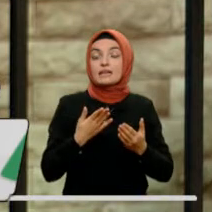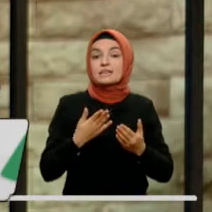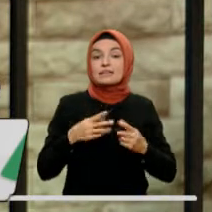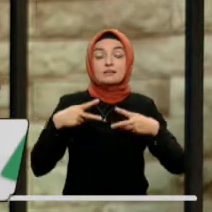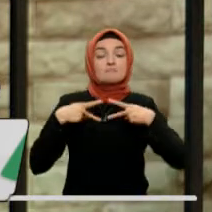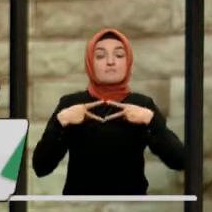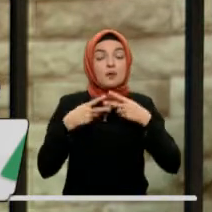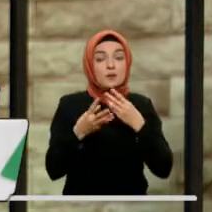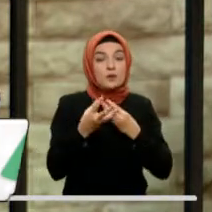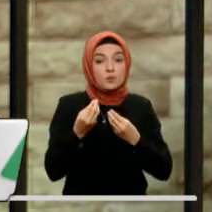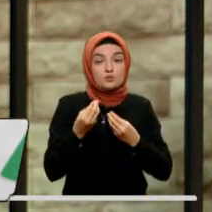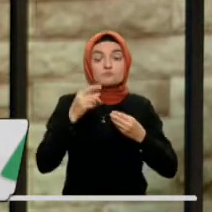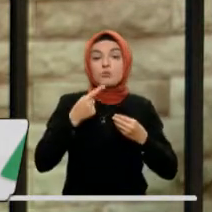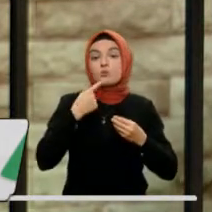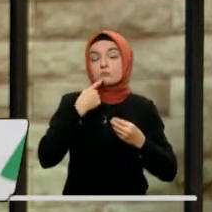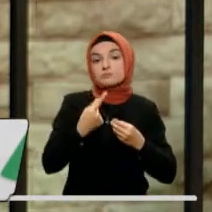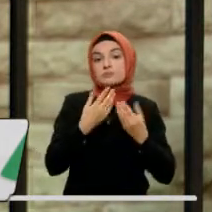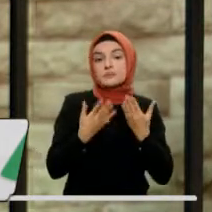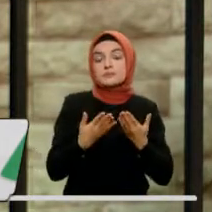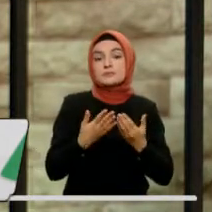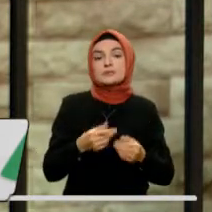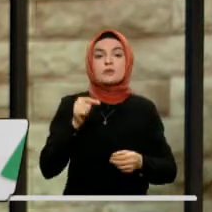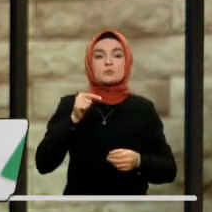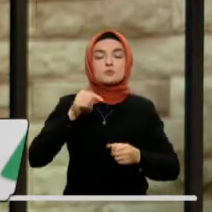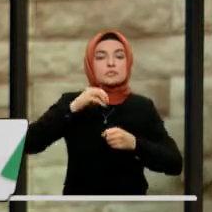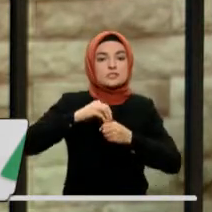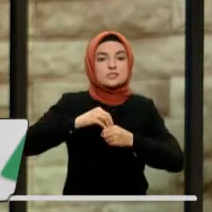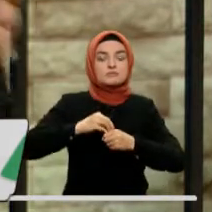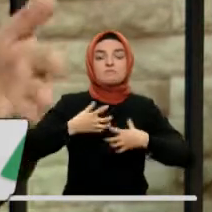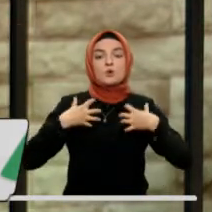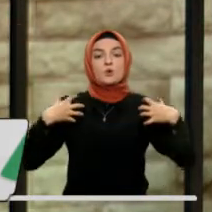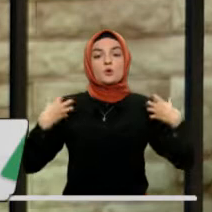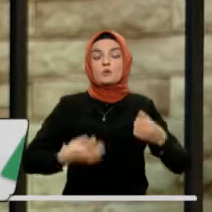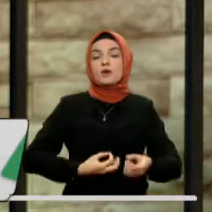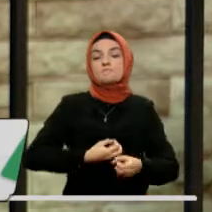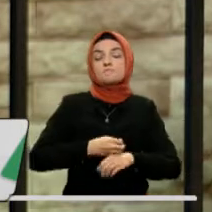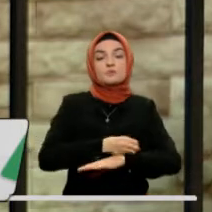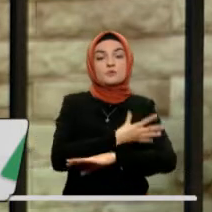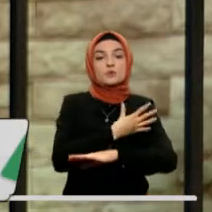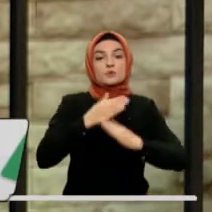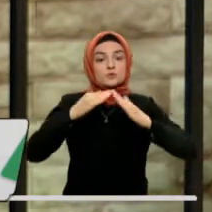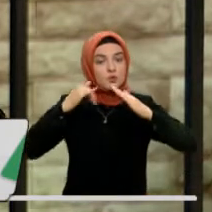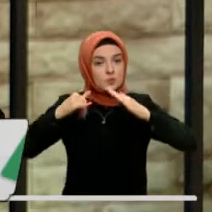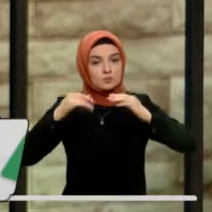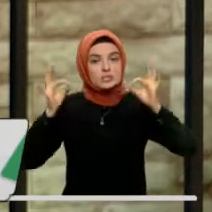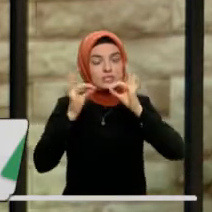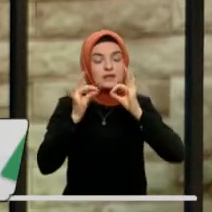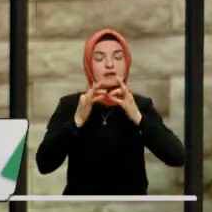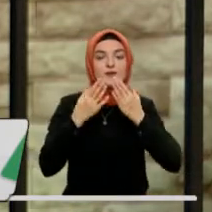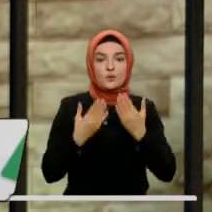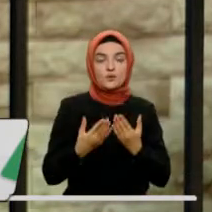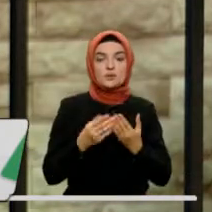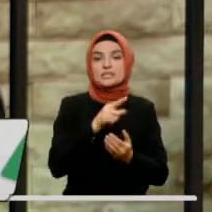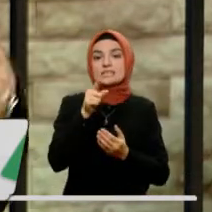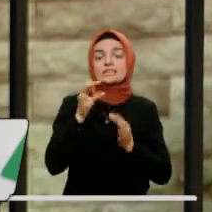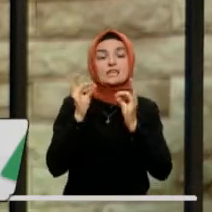adayının olacağı belliydi. O yüzden güven duygusu zaten komşuluk ilişkilerinden belli olurdu. Zaten sizin bir iletişiminiz